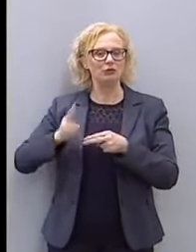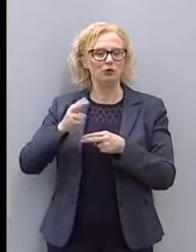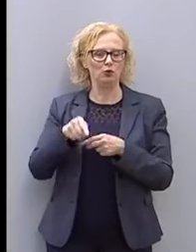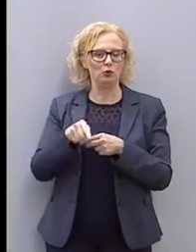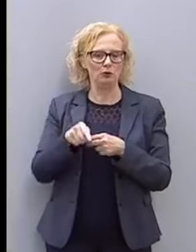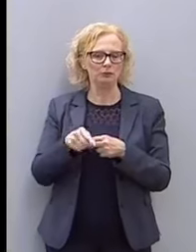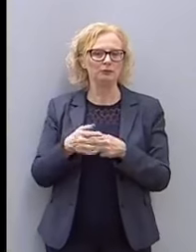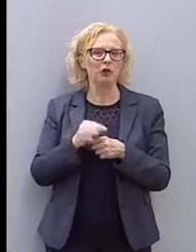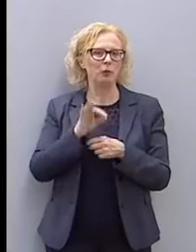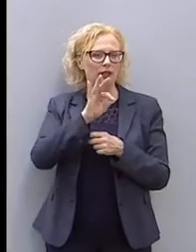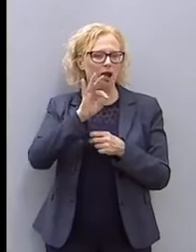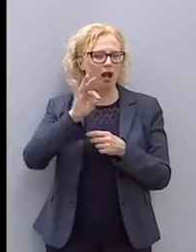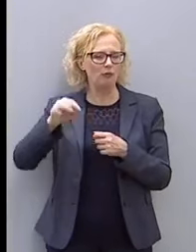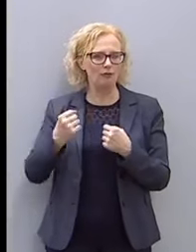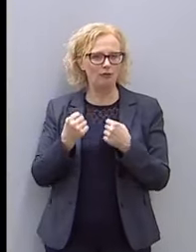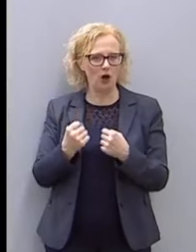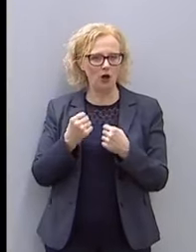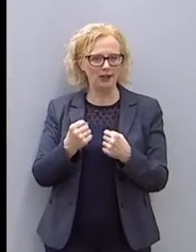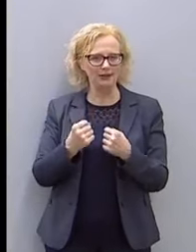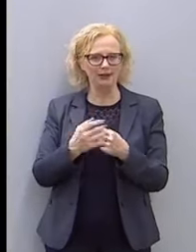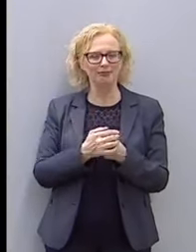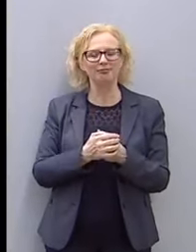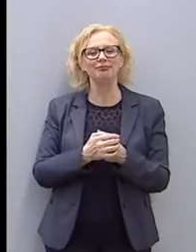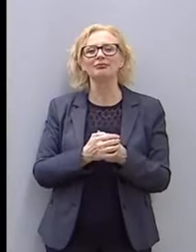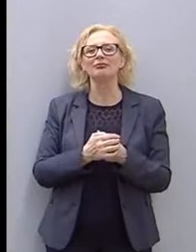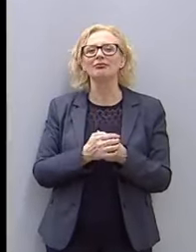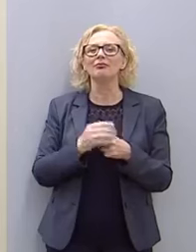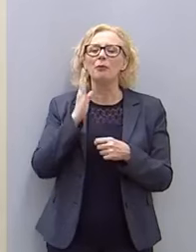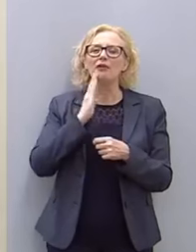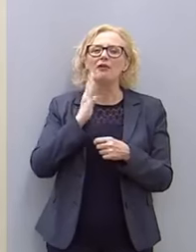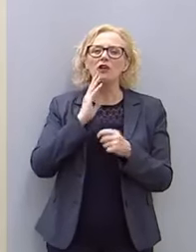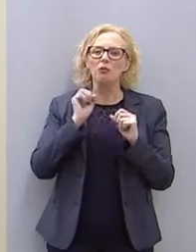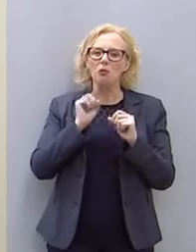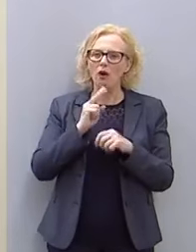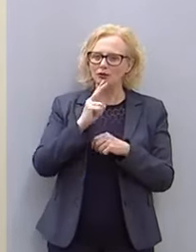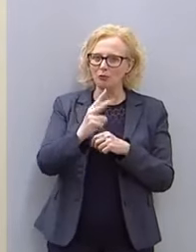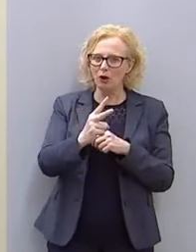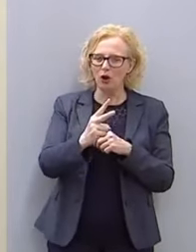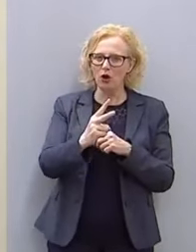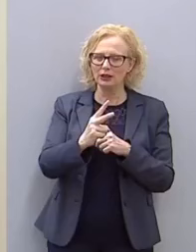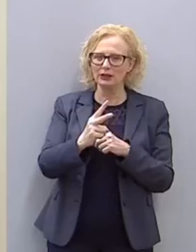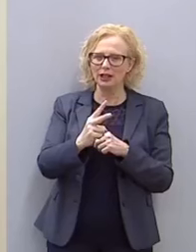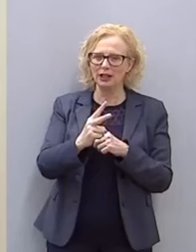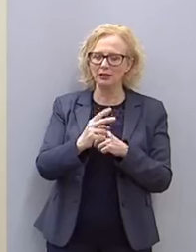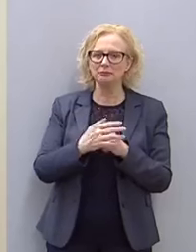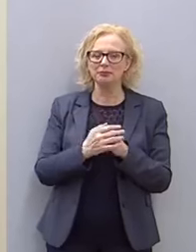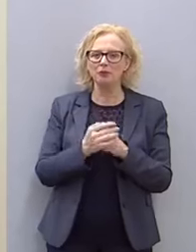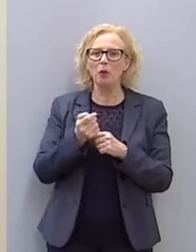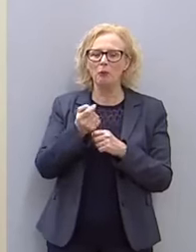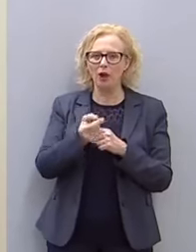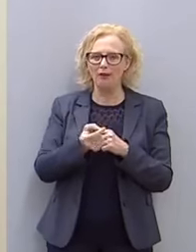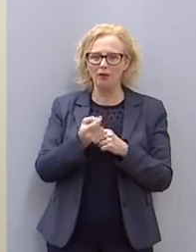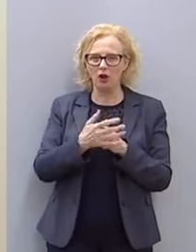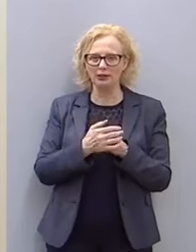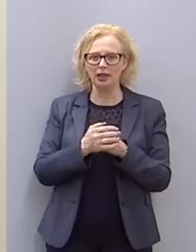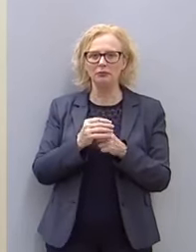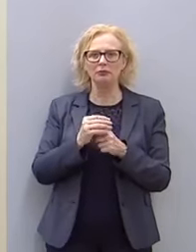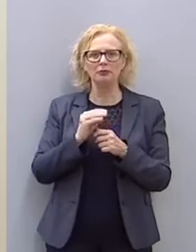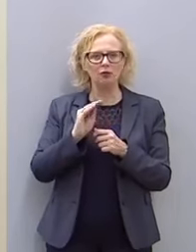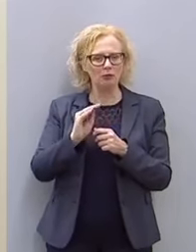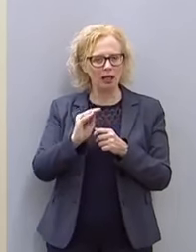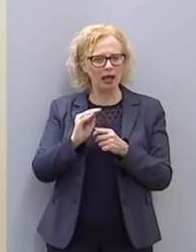tamponi ecco allora presidente cominciamo a dare le risposte per per gradi alcune domande